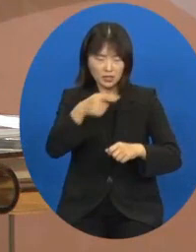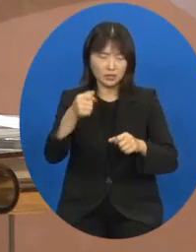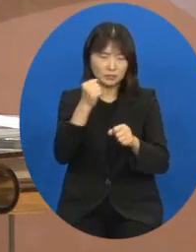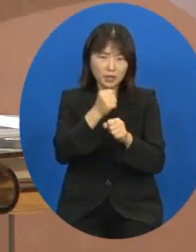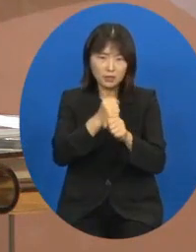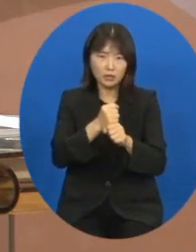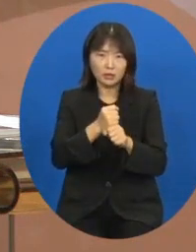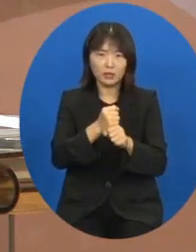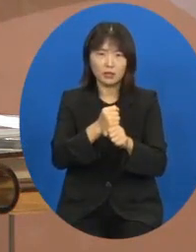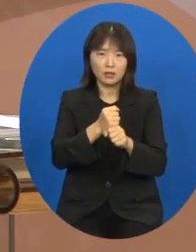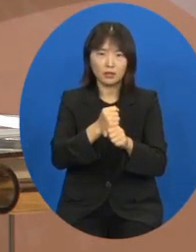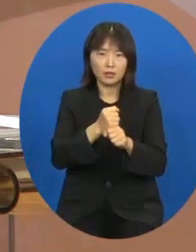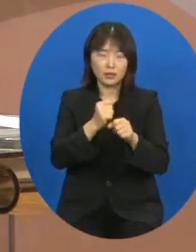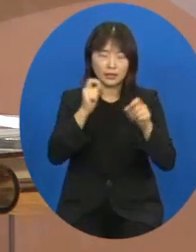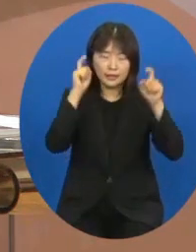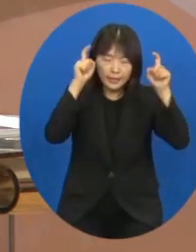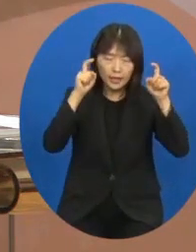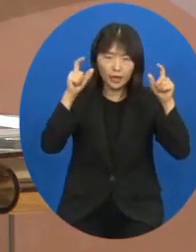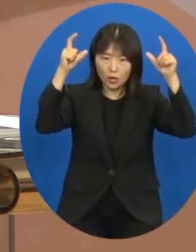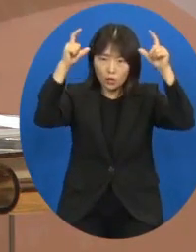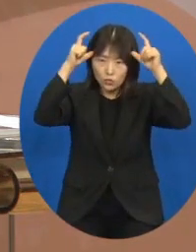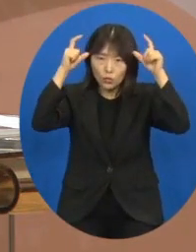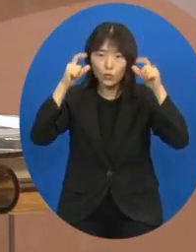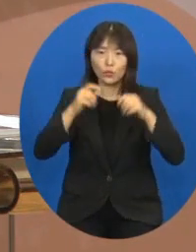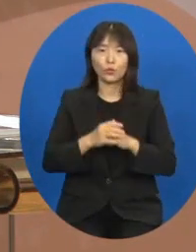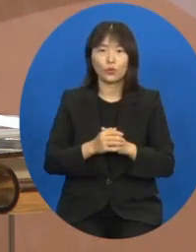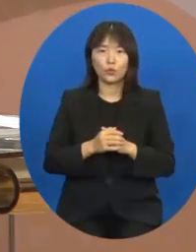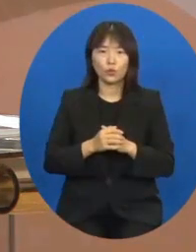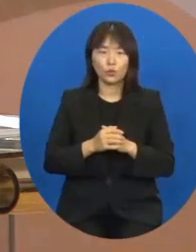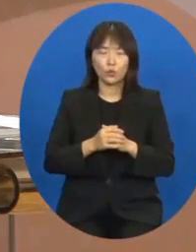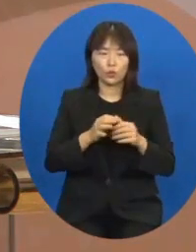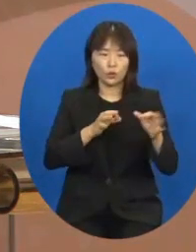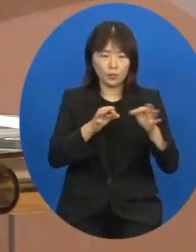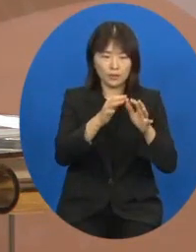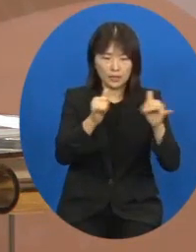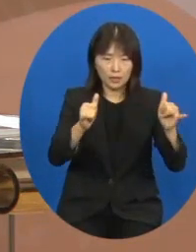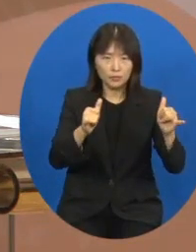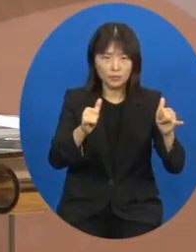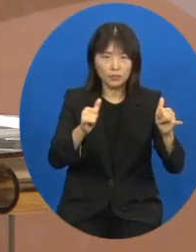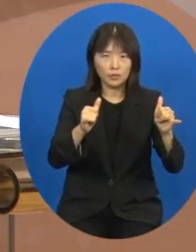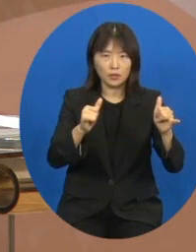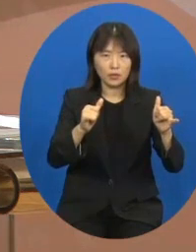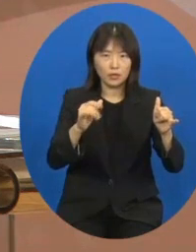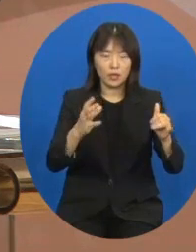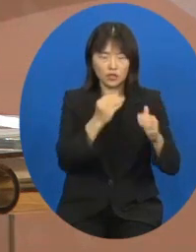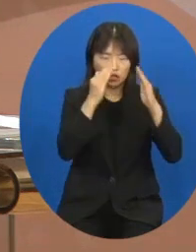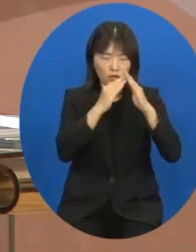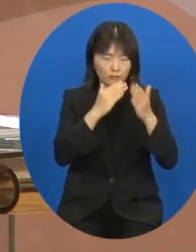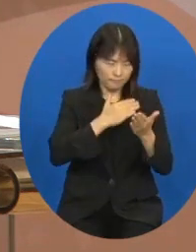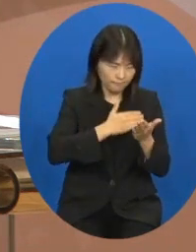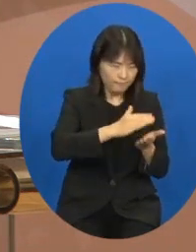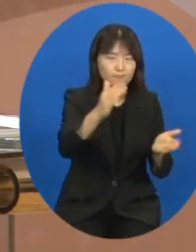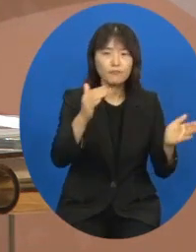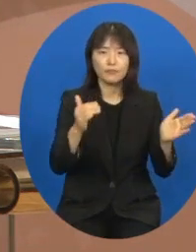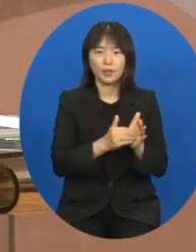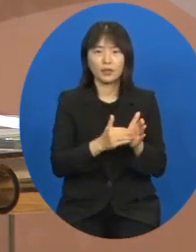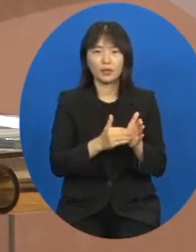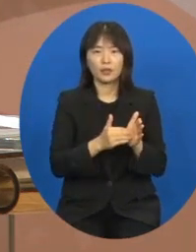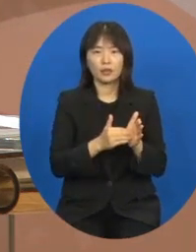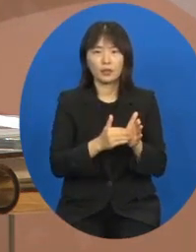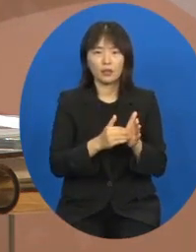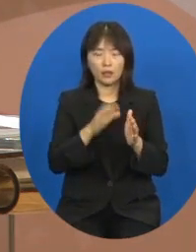휘두르시고 양과 소를 그 상인들과 함께 그 성전에서 내쫓으시고